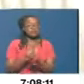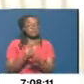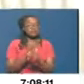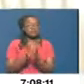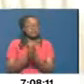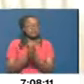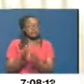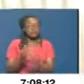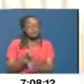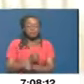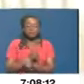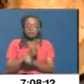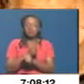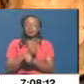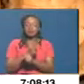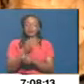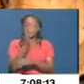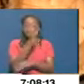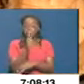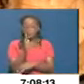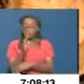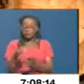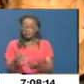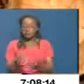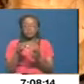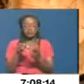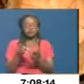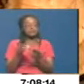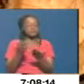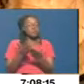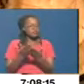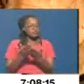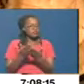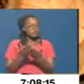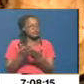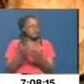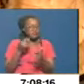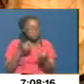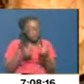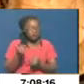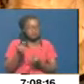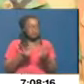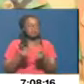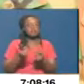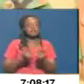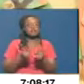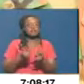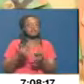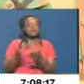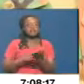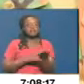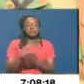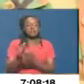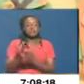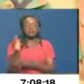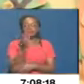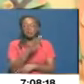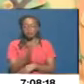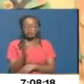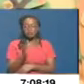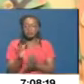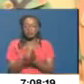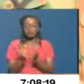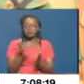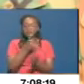usimamizi wa misitu haswa katika kukabiliana na tatizo sugu la ukataji kiharamu wa miti. Forest service and the private sector to